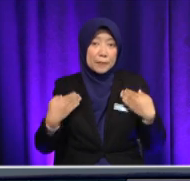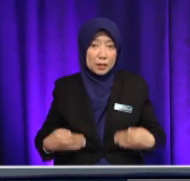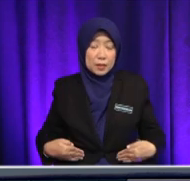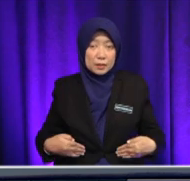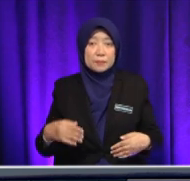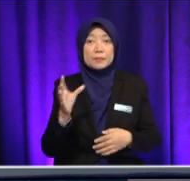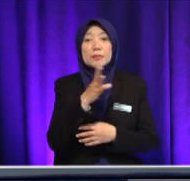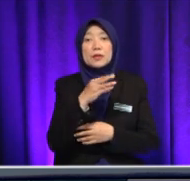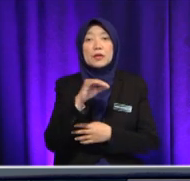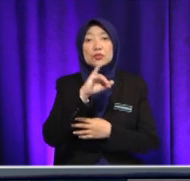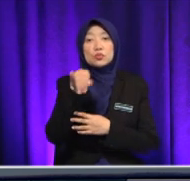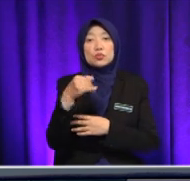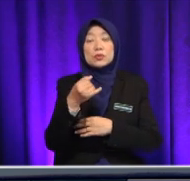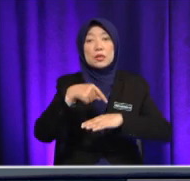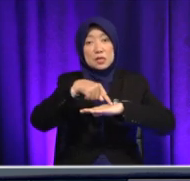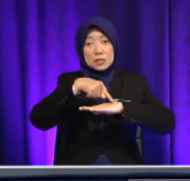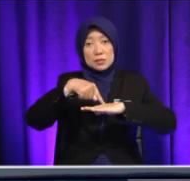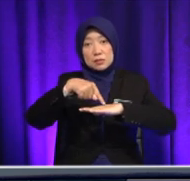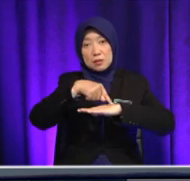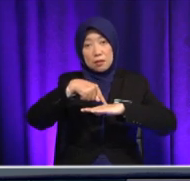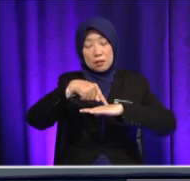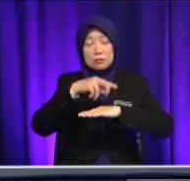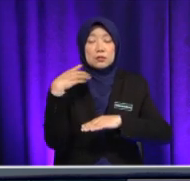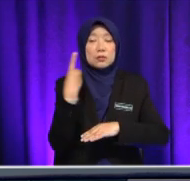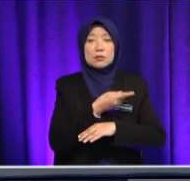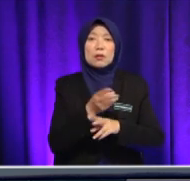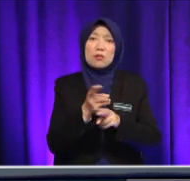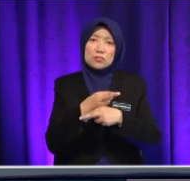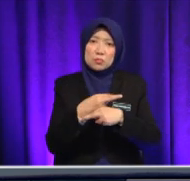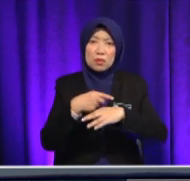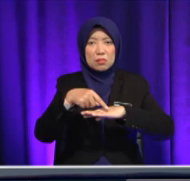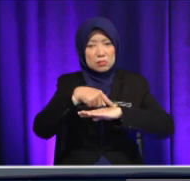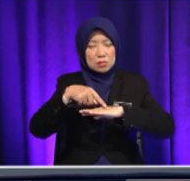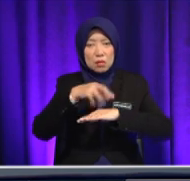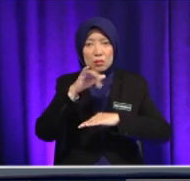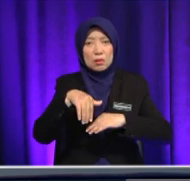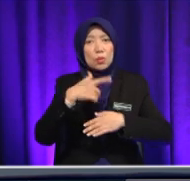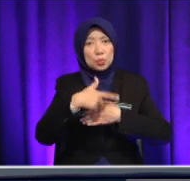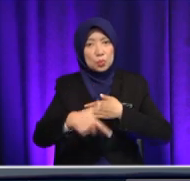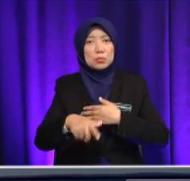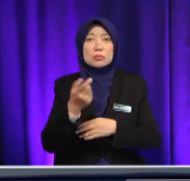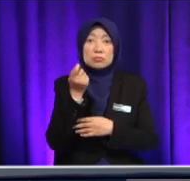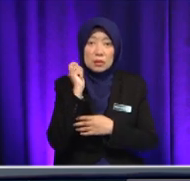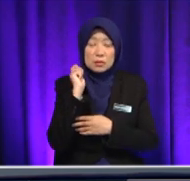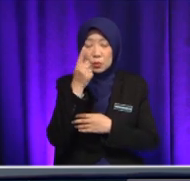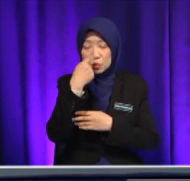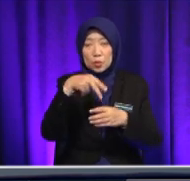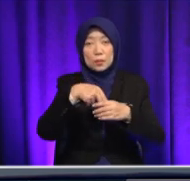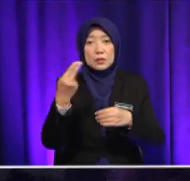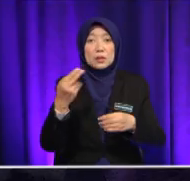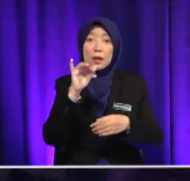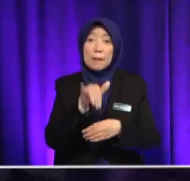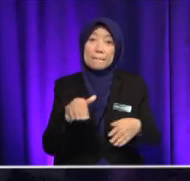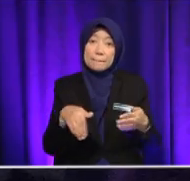kita luka, sebenarnya kita perlu perbaiki sel-sel yang luka tadi untuk jadikan untuk menghasilkan sel-sel baru dan